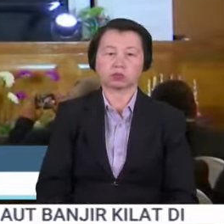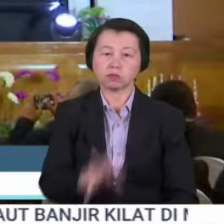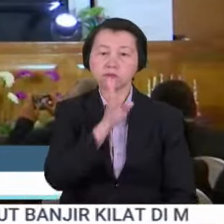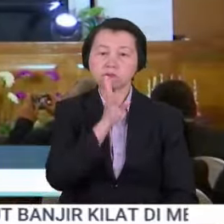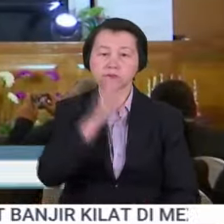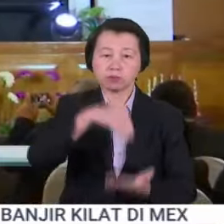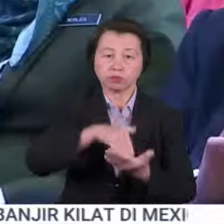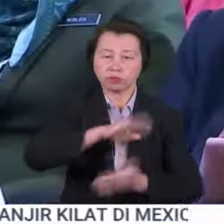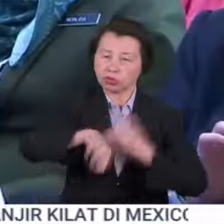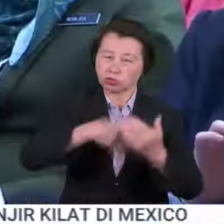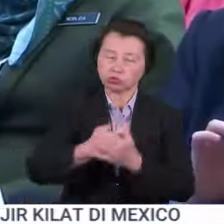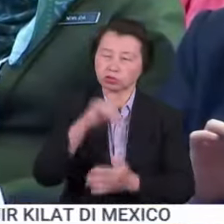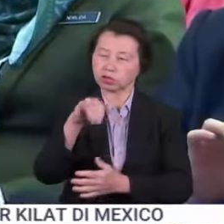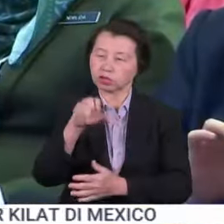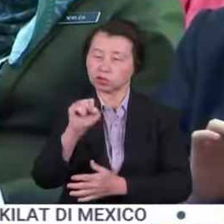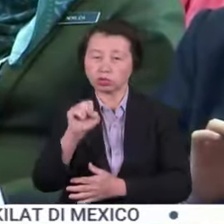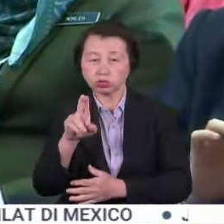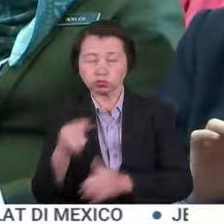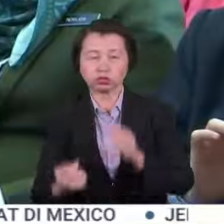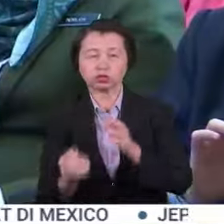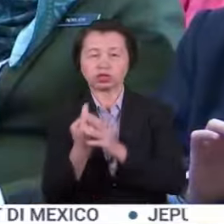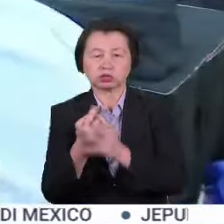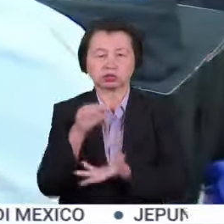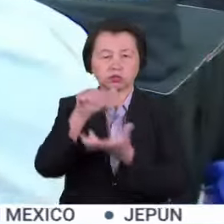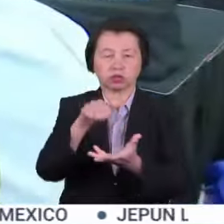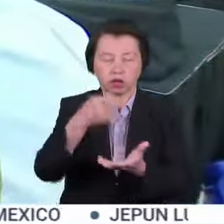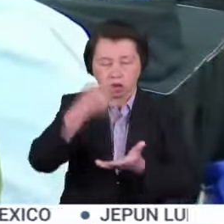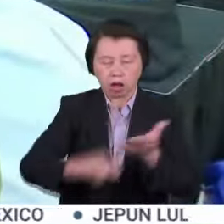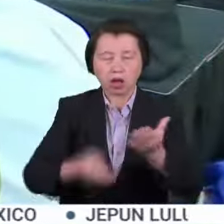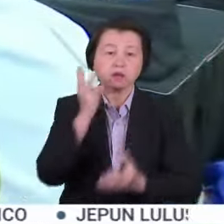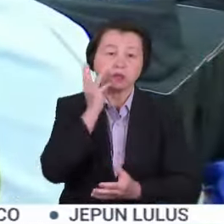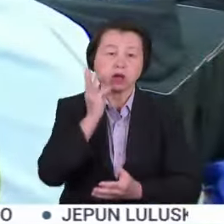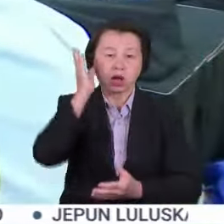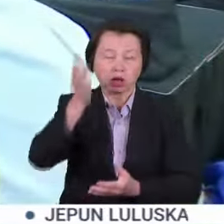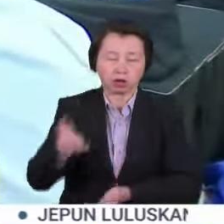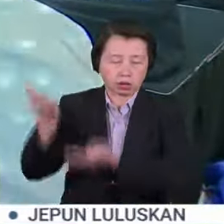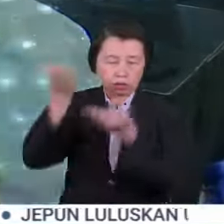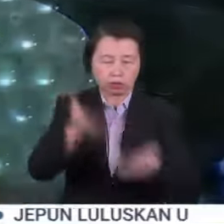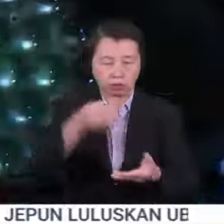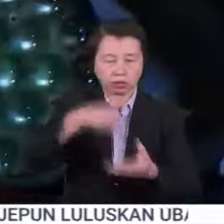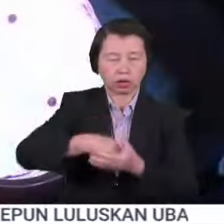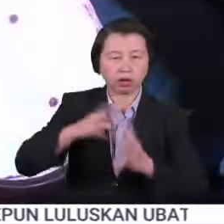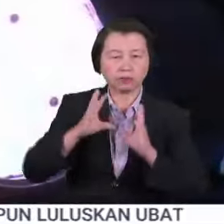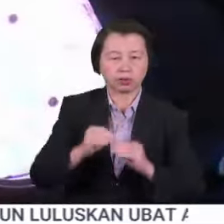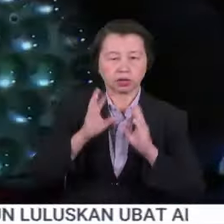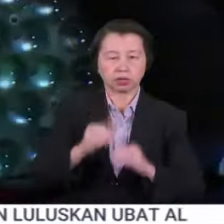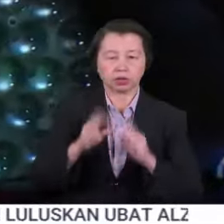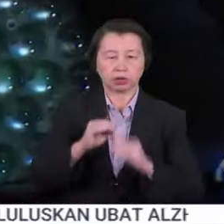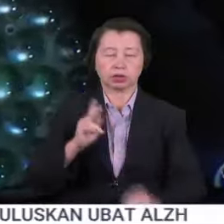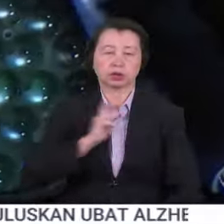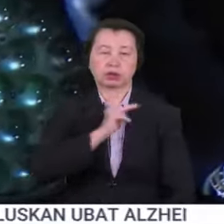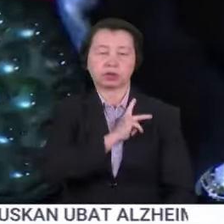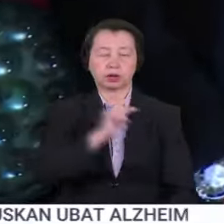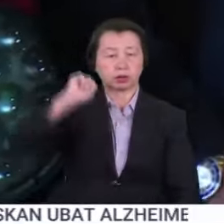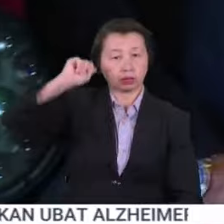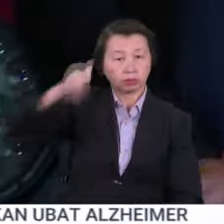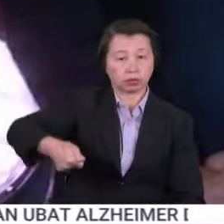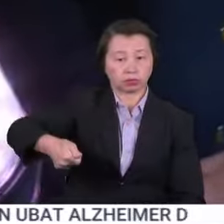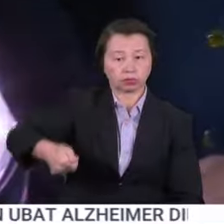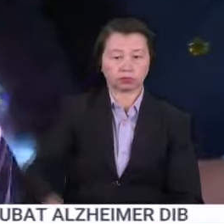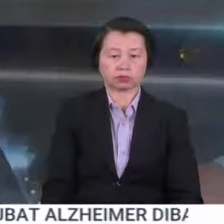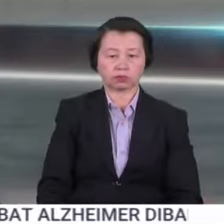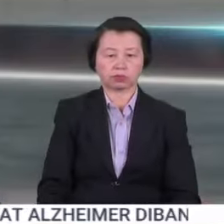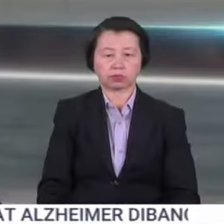Katanya lagi, semua isu berbangkit berkaitan bekalan dan harga beras akan dibawa dalam perbincangan mesyuarat Kabinet esok.